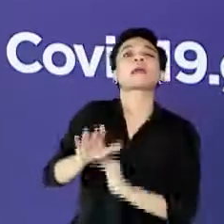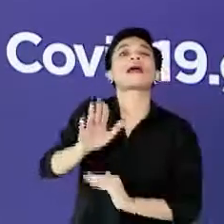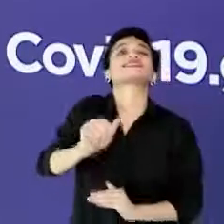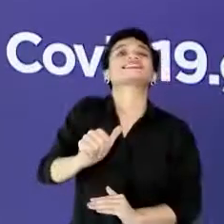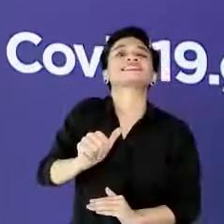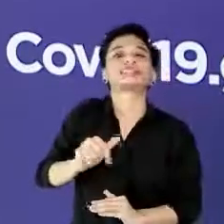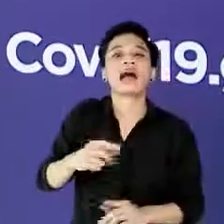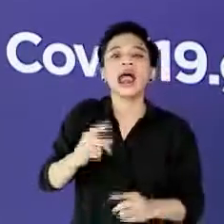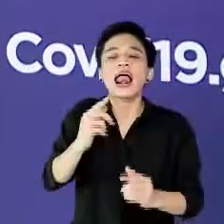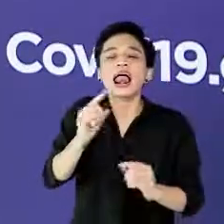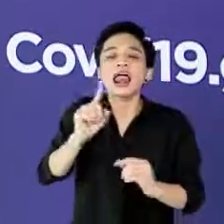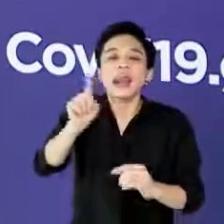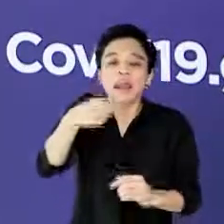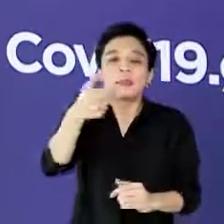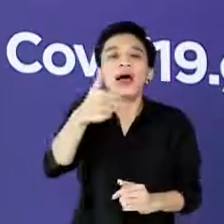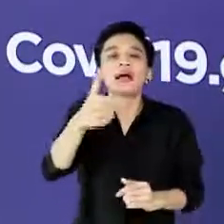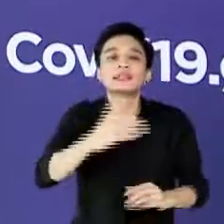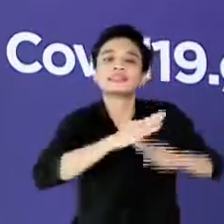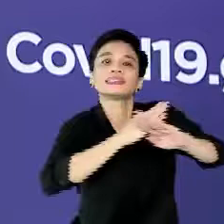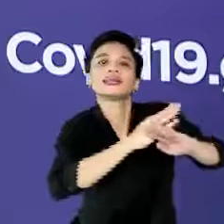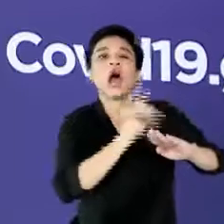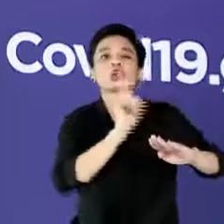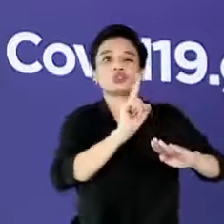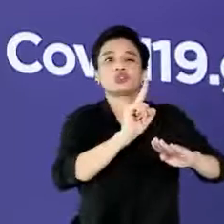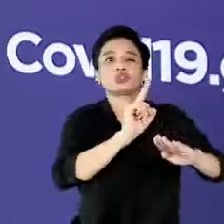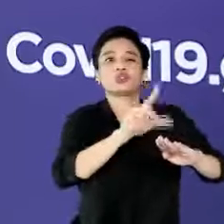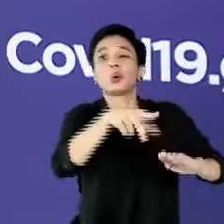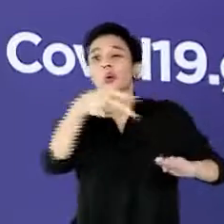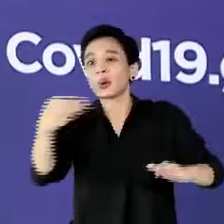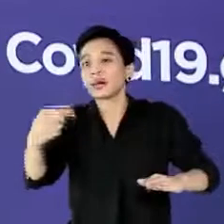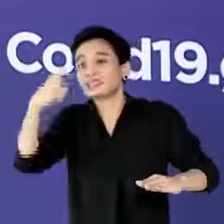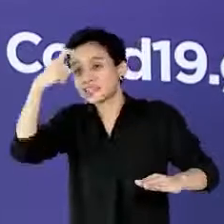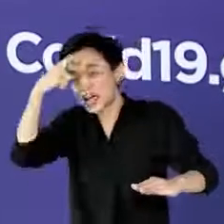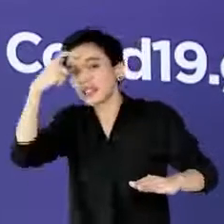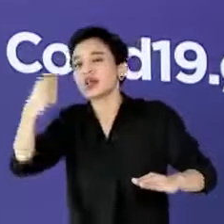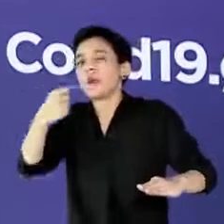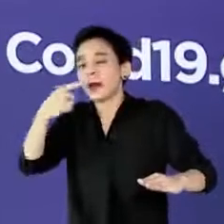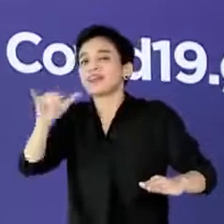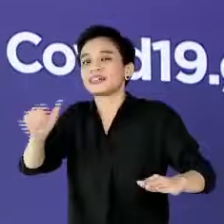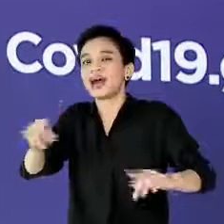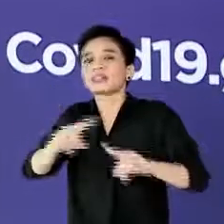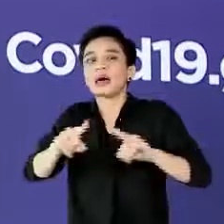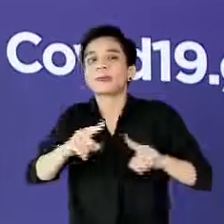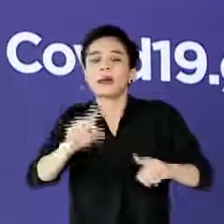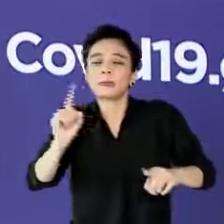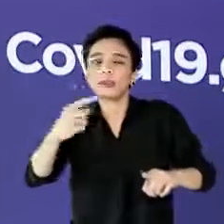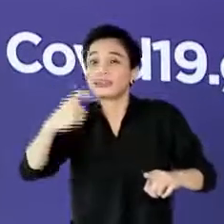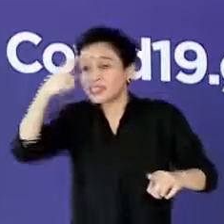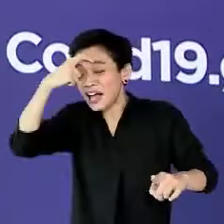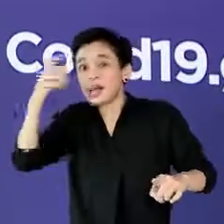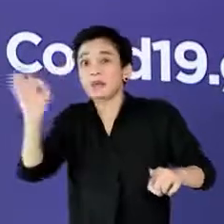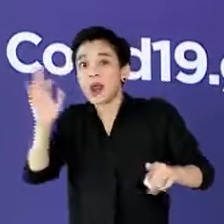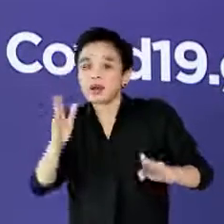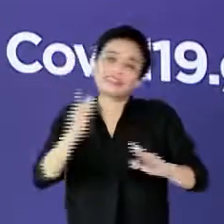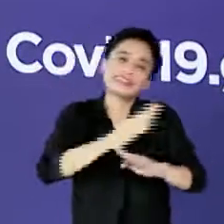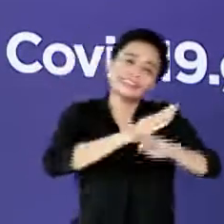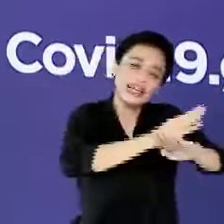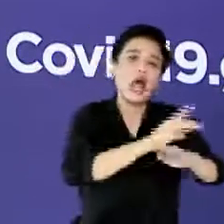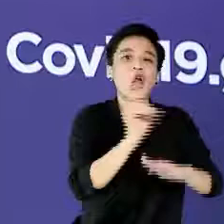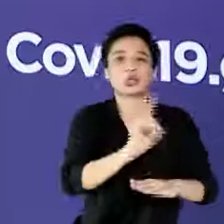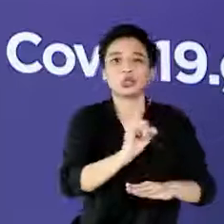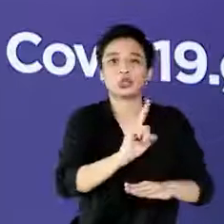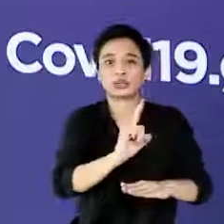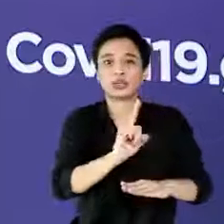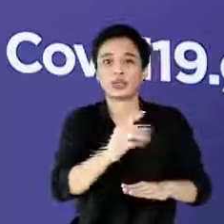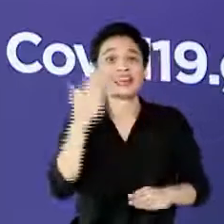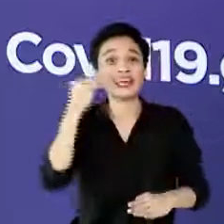lebih baik daripada kita mengobati eh sebenarnya kalau saja program 3t itu dilaksanakan